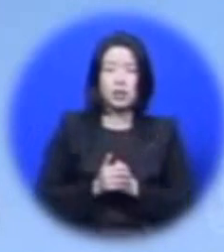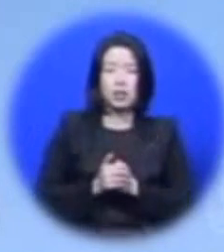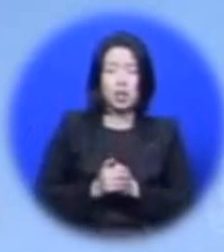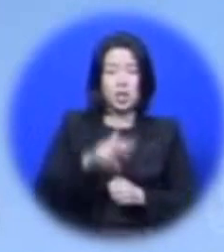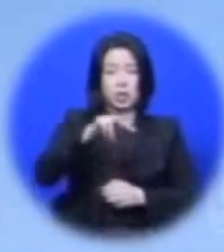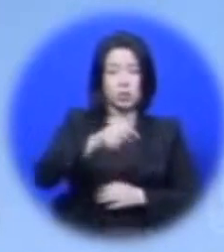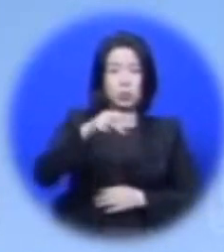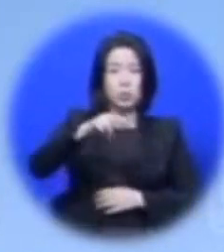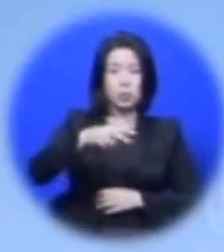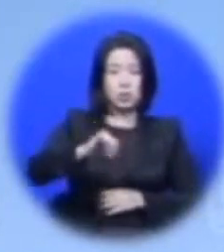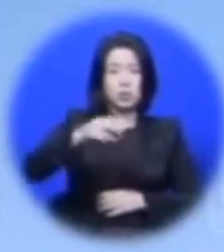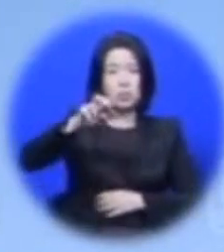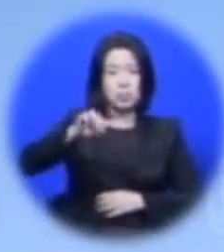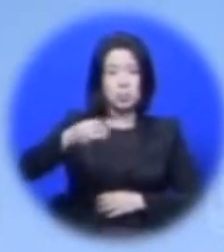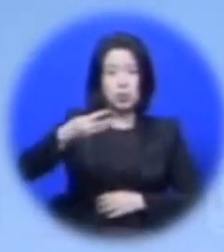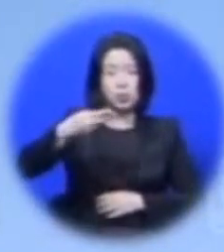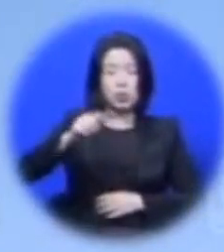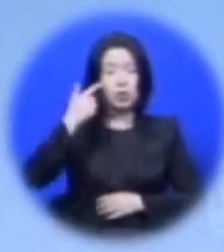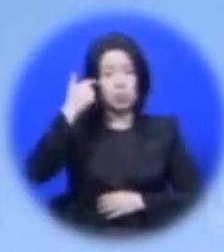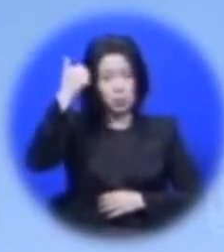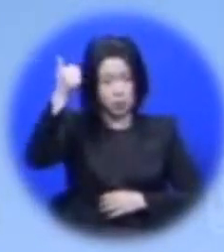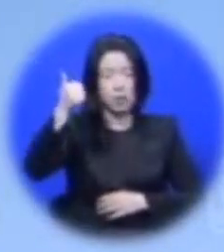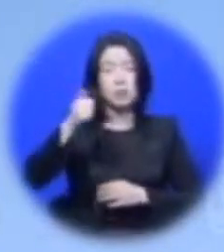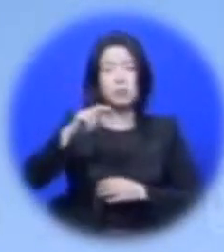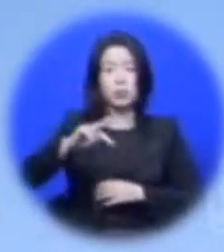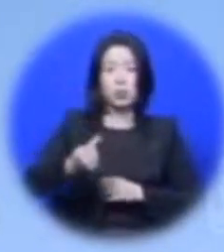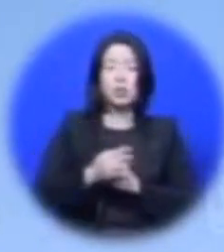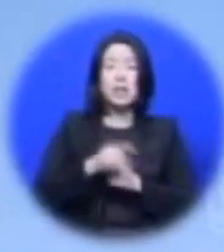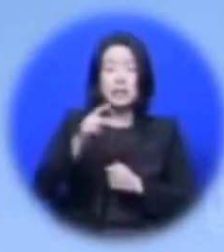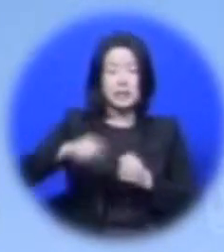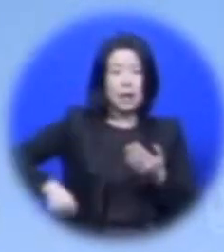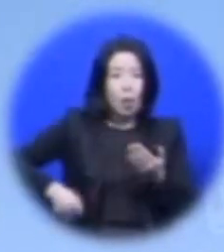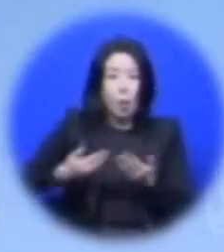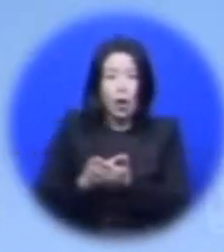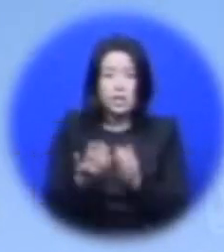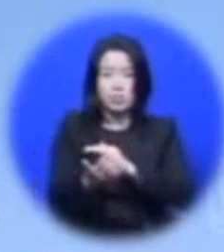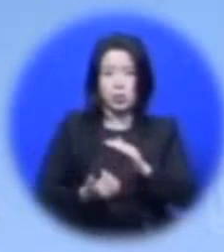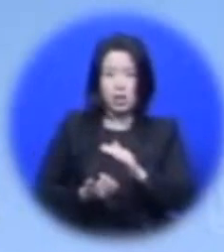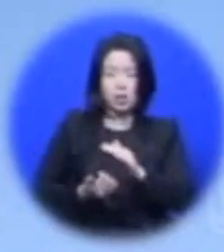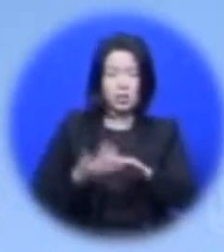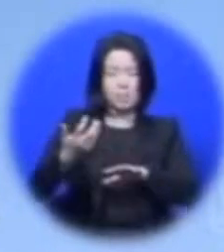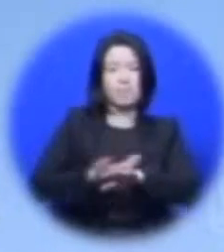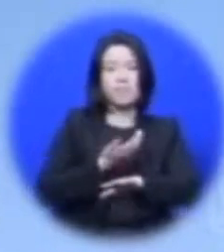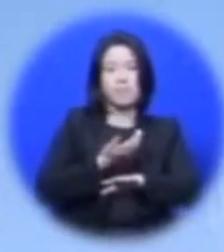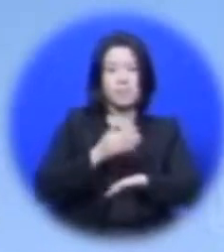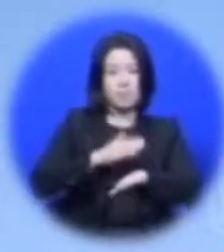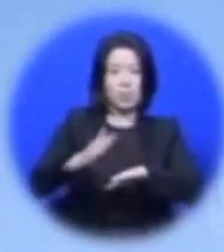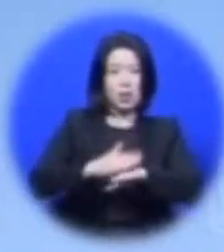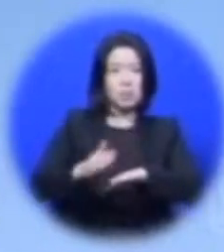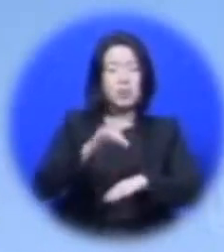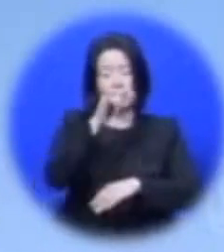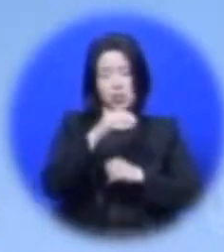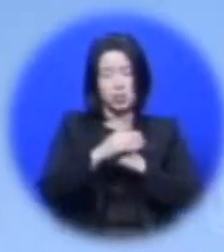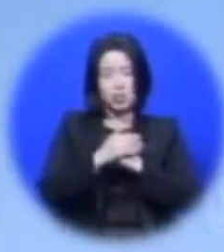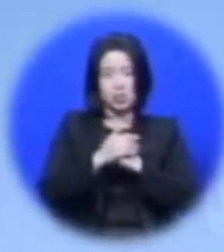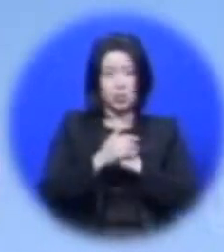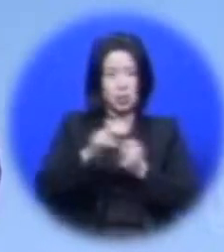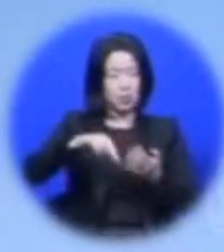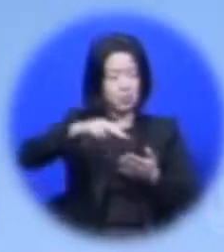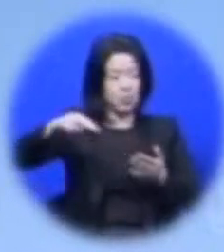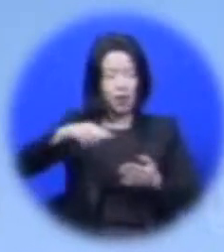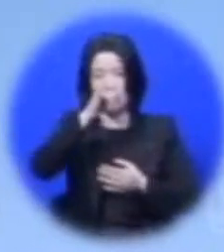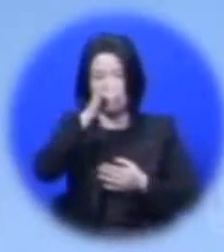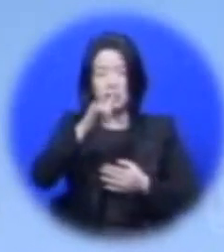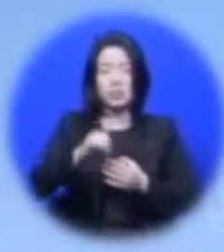조지 밀러 목사님도 그가 회심하기 전에는 깡패였어요. 불황하였습니다.